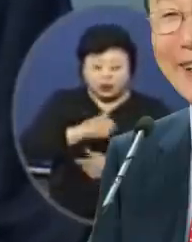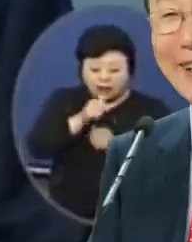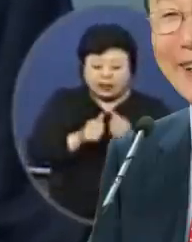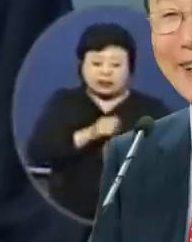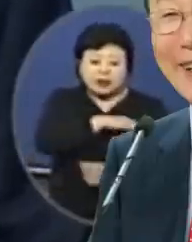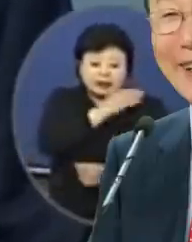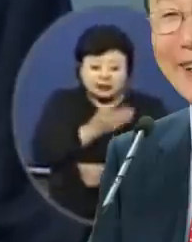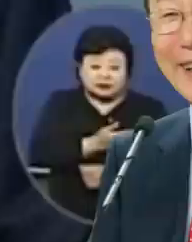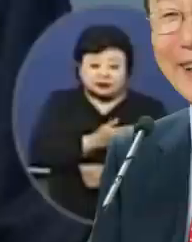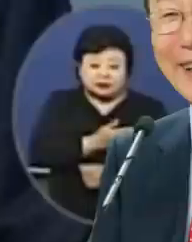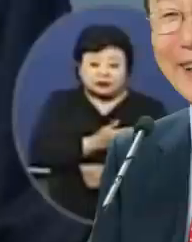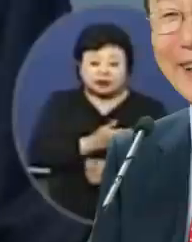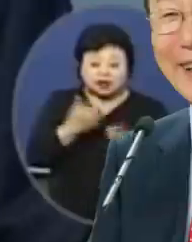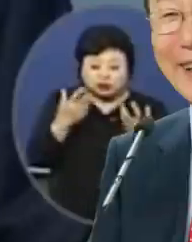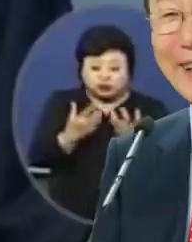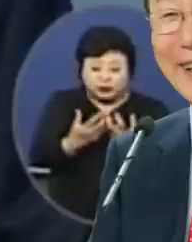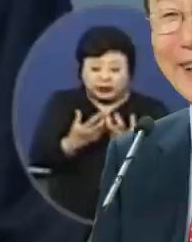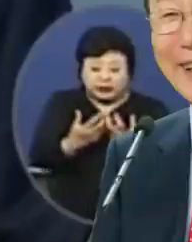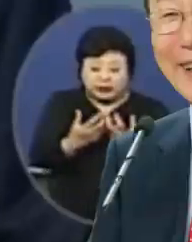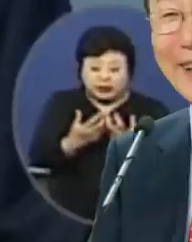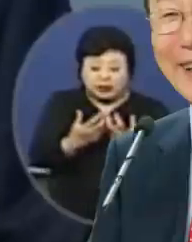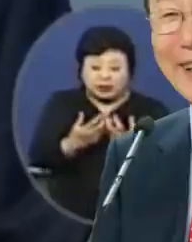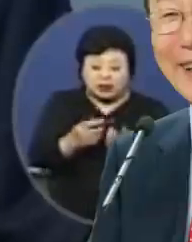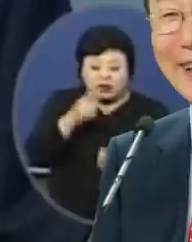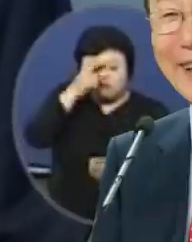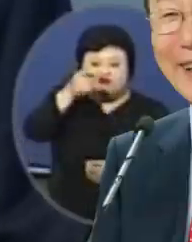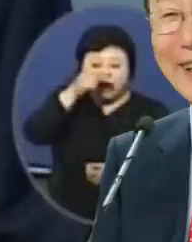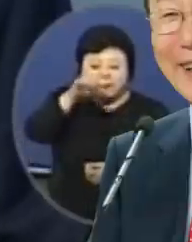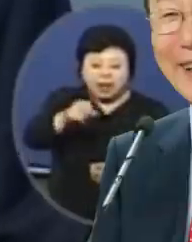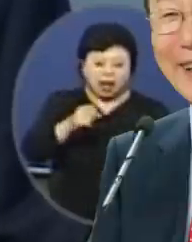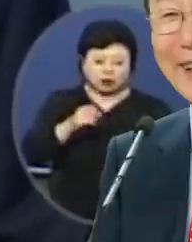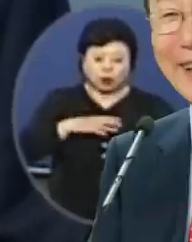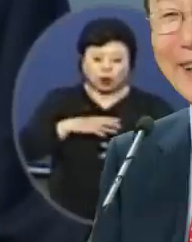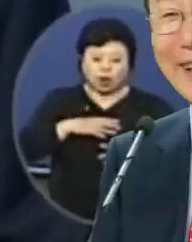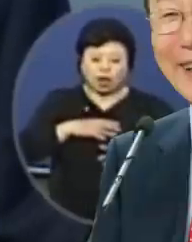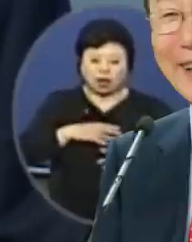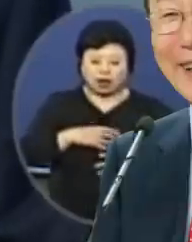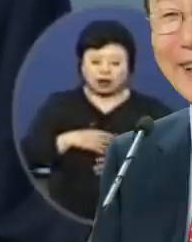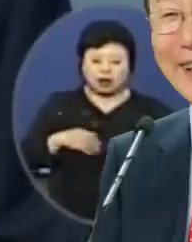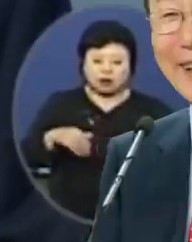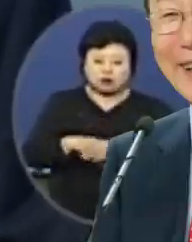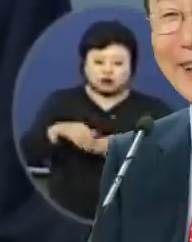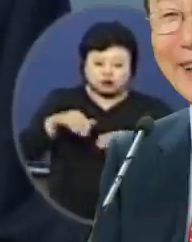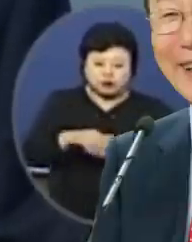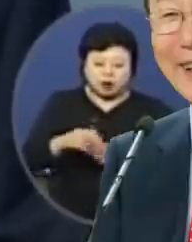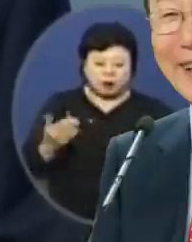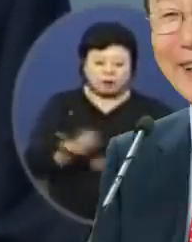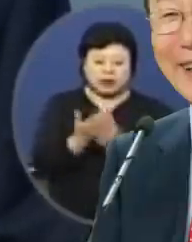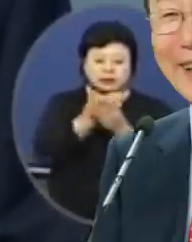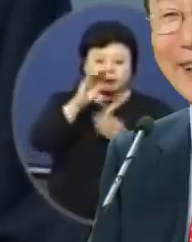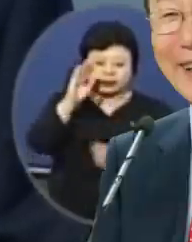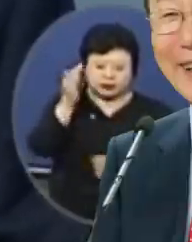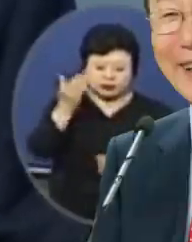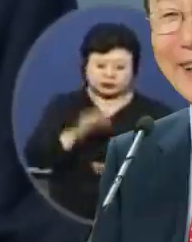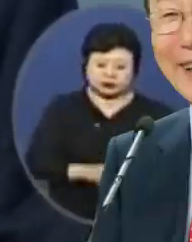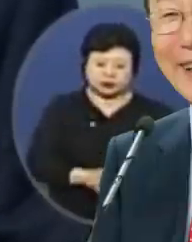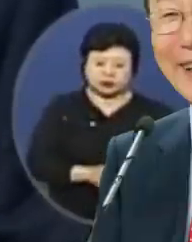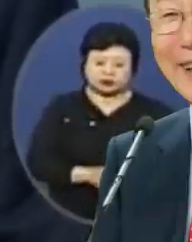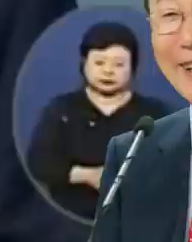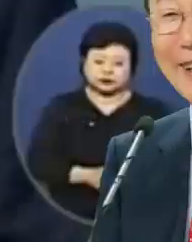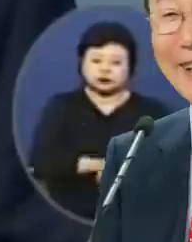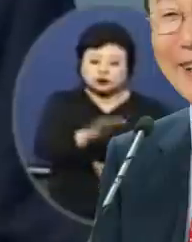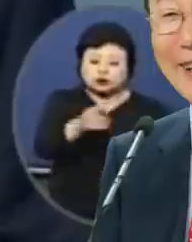하나님의 능력에 충만하자 구라파는 놀라운 문물이 앞선 나라가 되고 마는 것입니다. 우리도 한